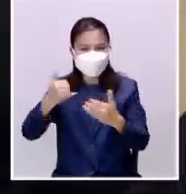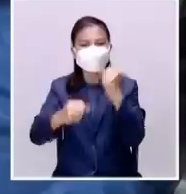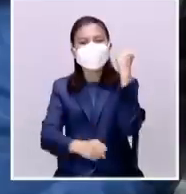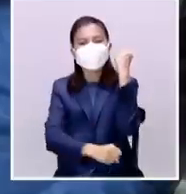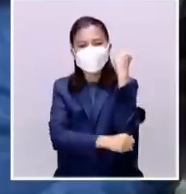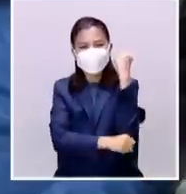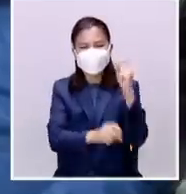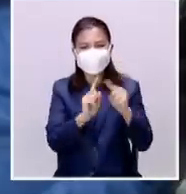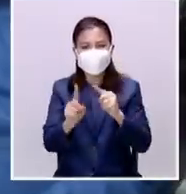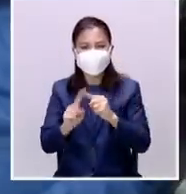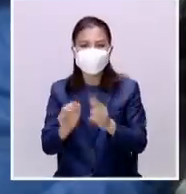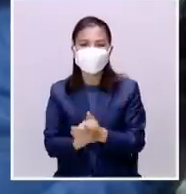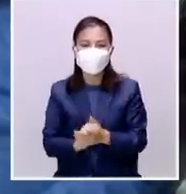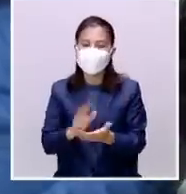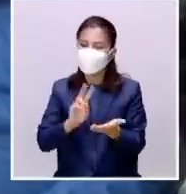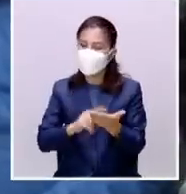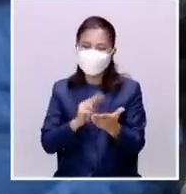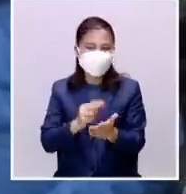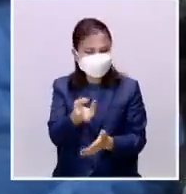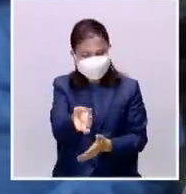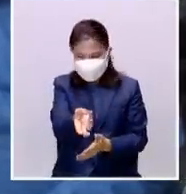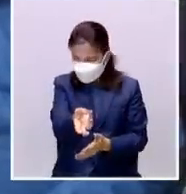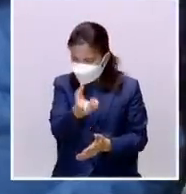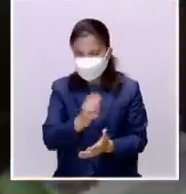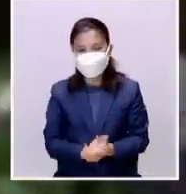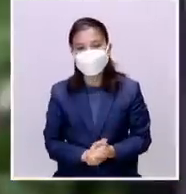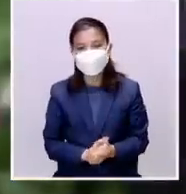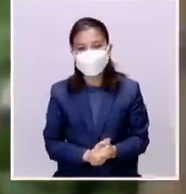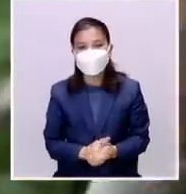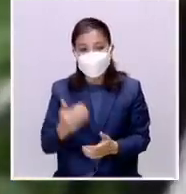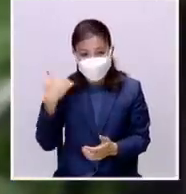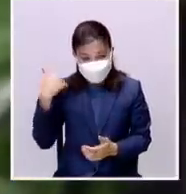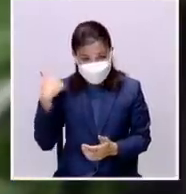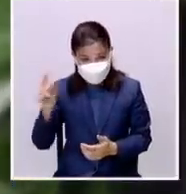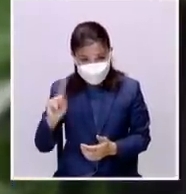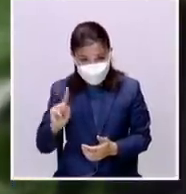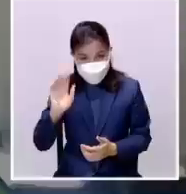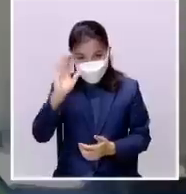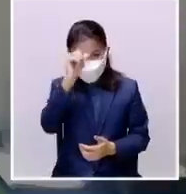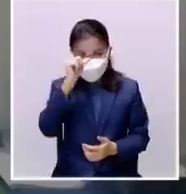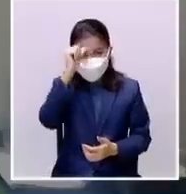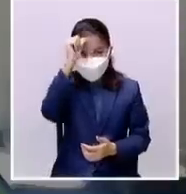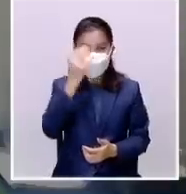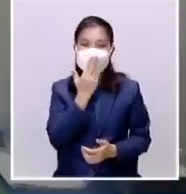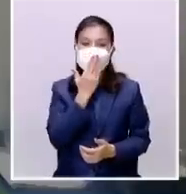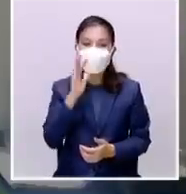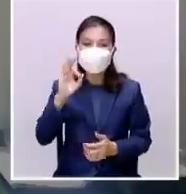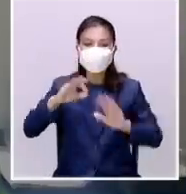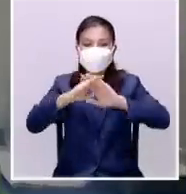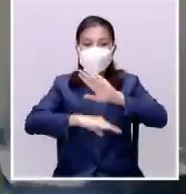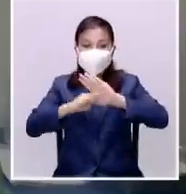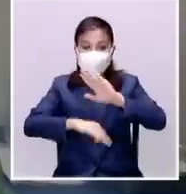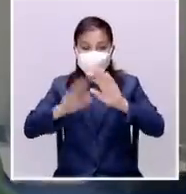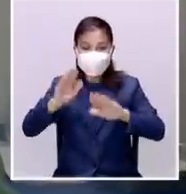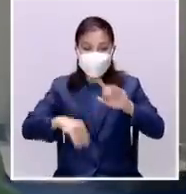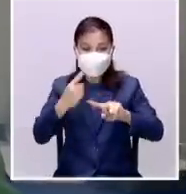านะคะก็ถือว่าเป็นสัดส่วนที่น้อยมากเองน่ามากเลยนะคะทีนี้มันก็มีความเคลื่อนไหวของอินเดียและแอฟริกาใต้ตั้งแต่เดือนตุ